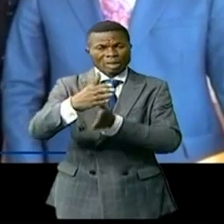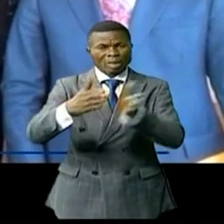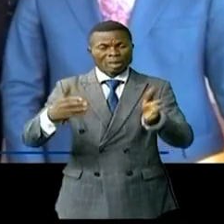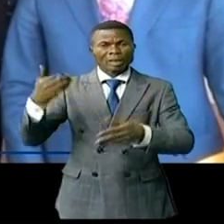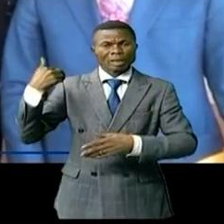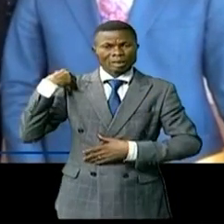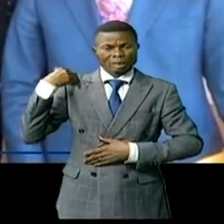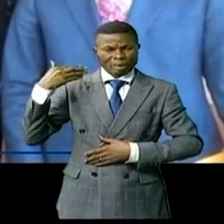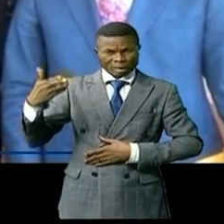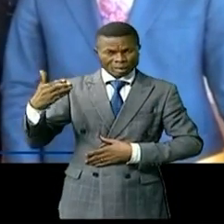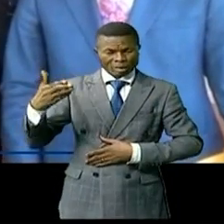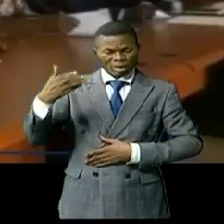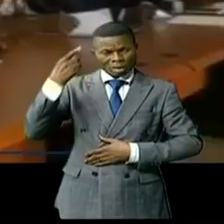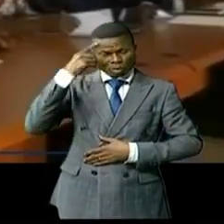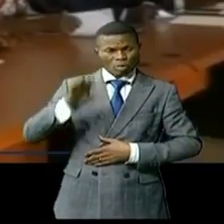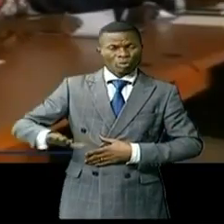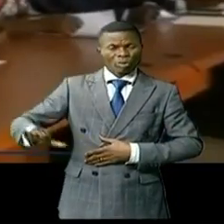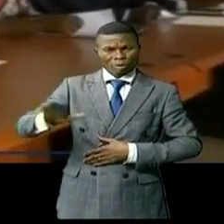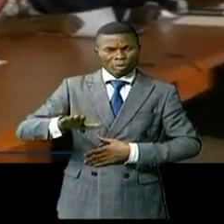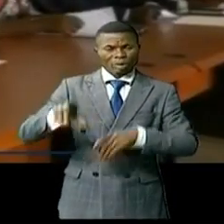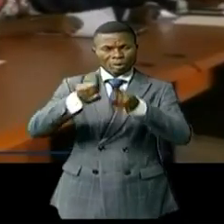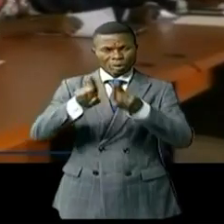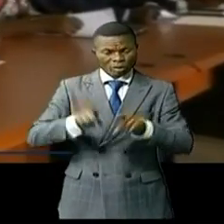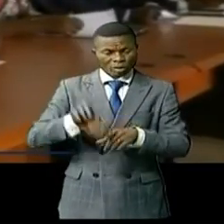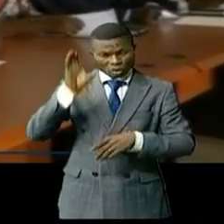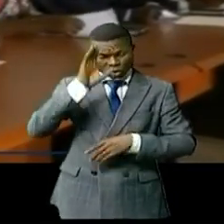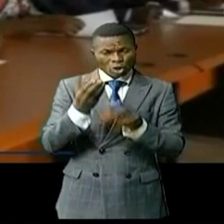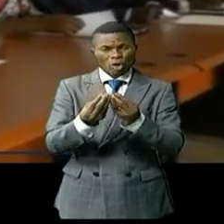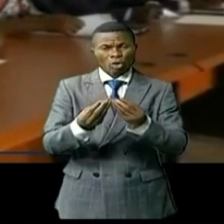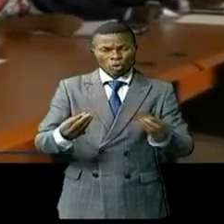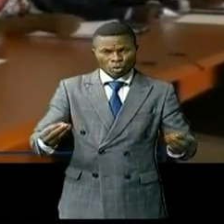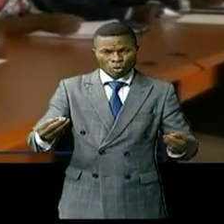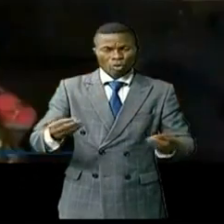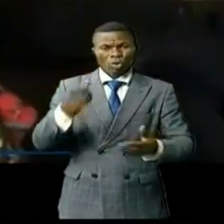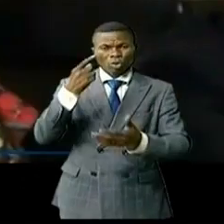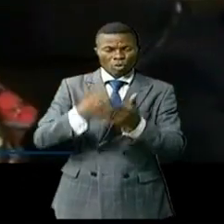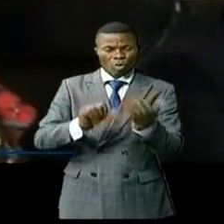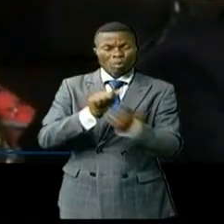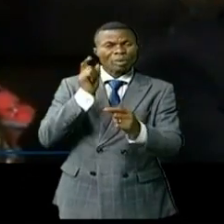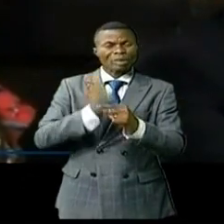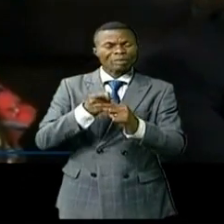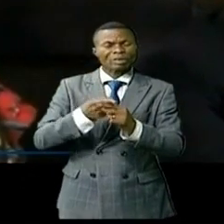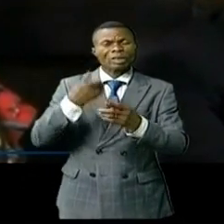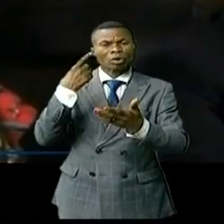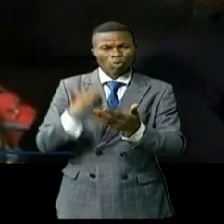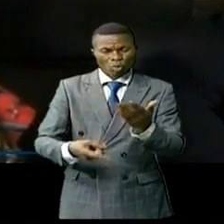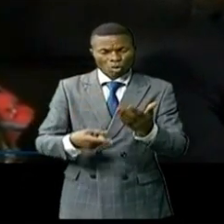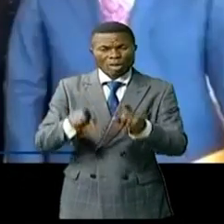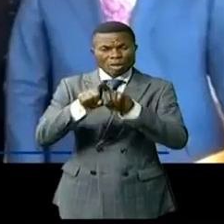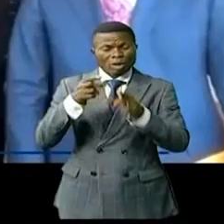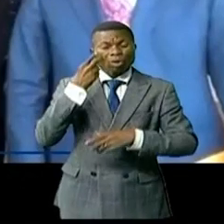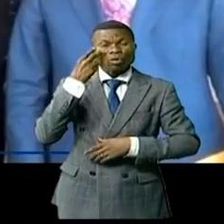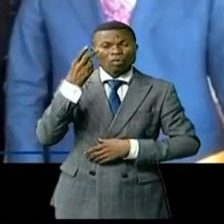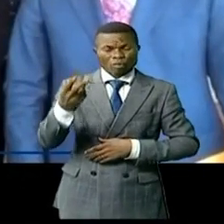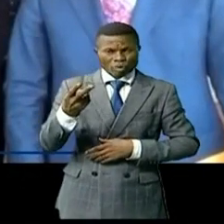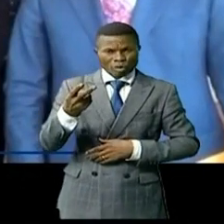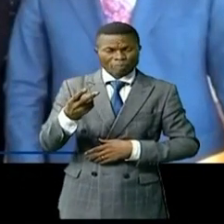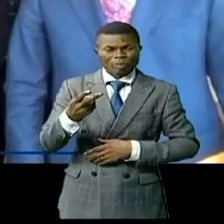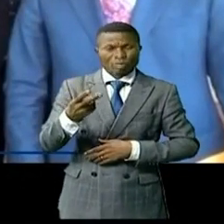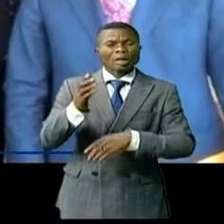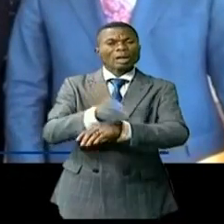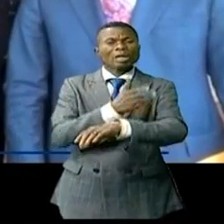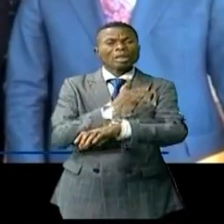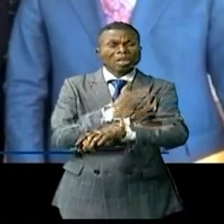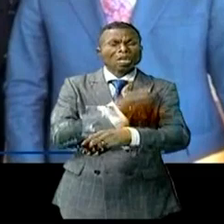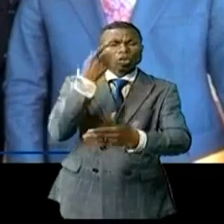à caractère national, essayer de voir quelles sont leurs difficultés, essayer de voir qu'est-ce qui marche, qu'est-ce